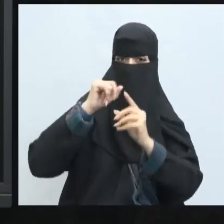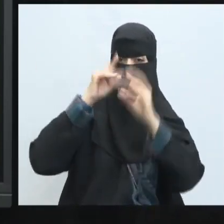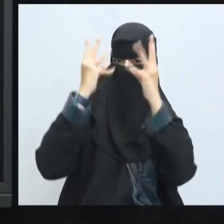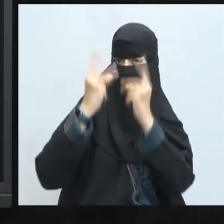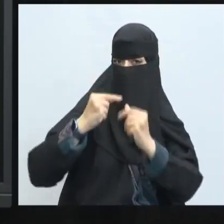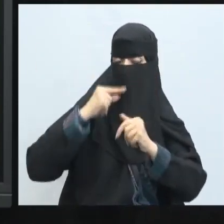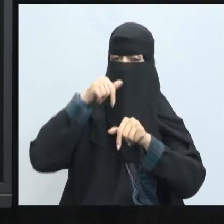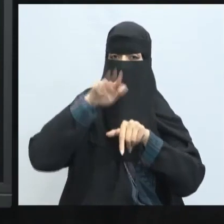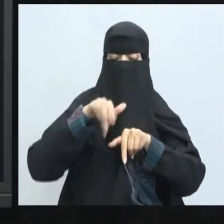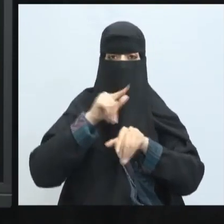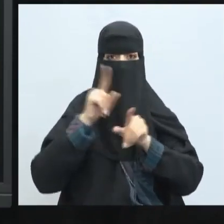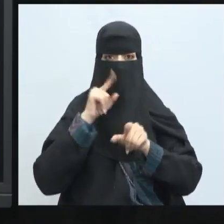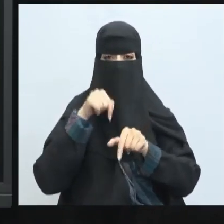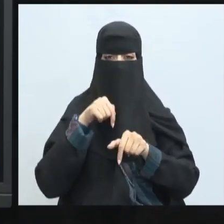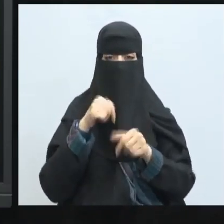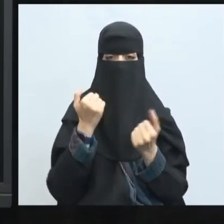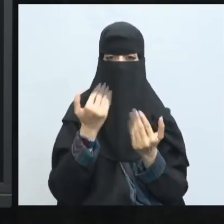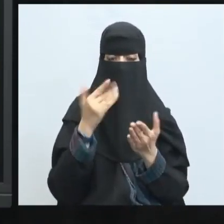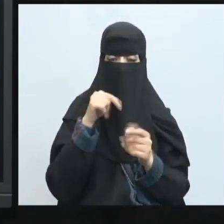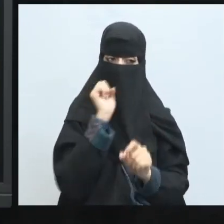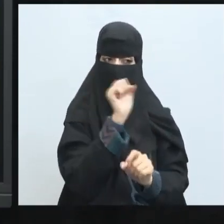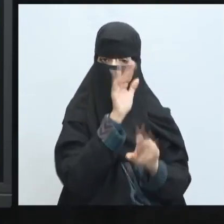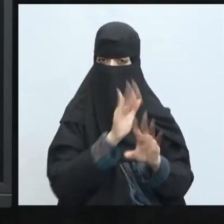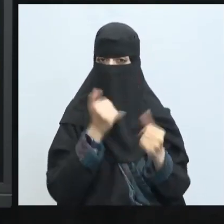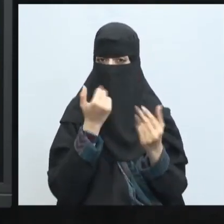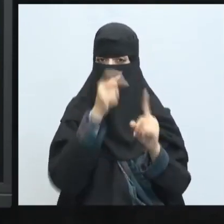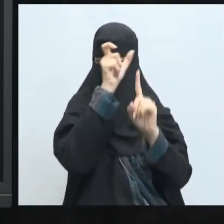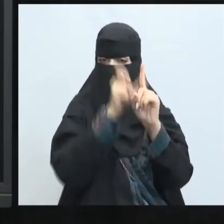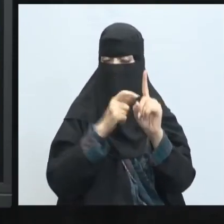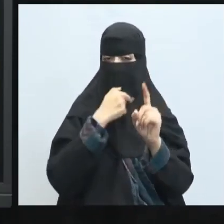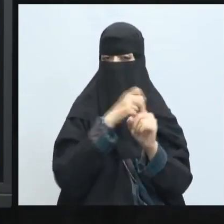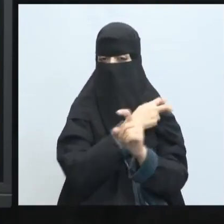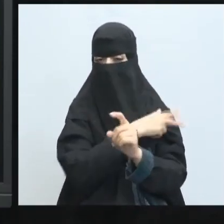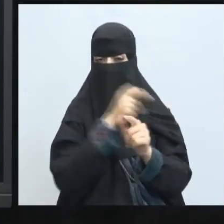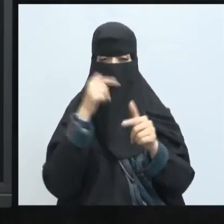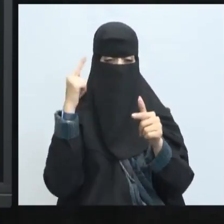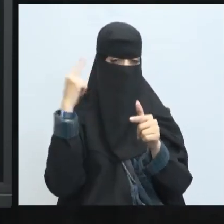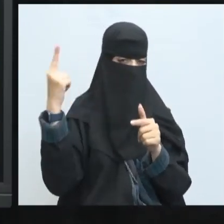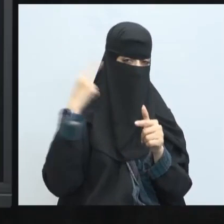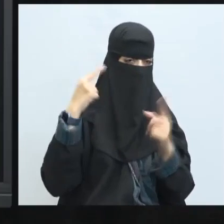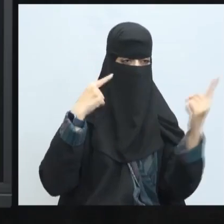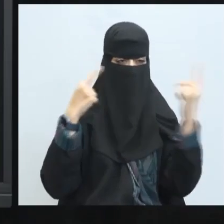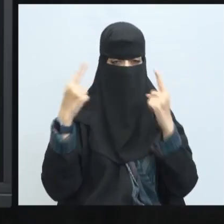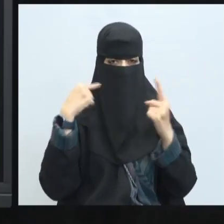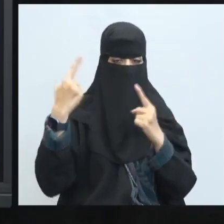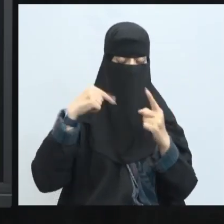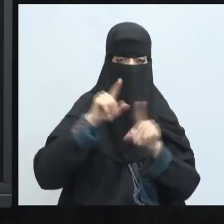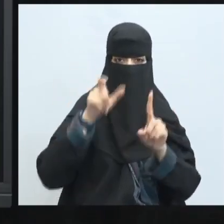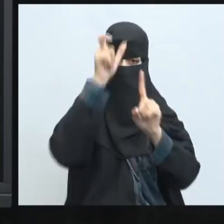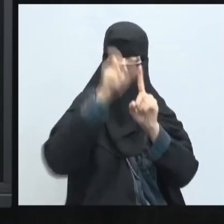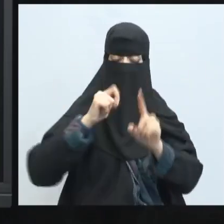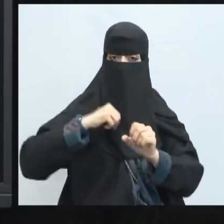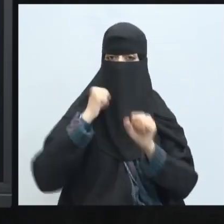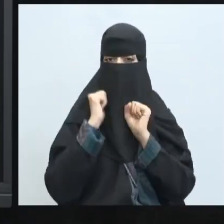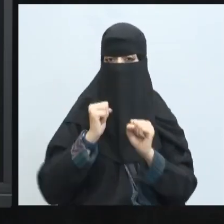يكون عدم مثلا وضع خصوصيه للموظفين بحيث يكون هناك ازعاج مثلا من البيئه الخارجيه او الموظفين لا يستطيعون